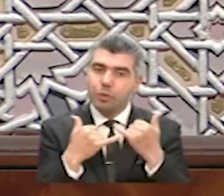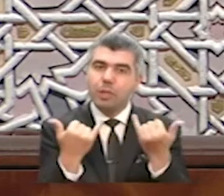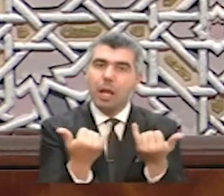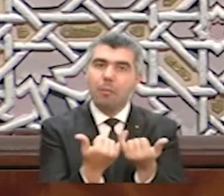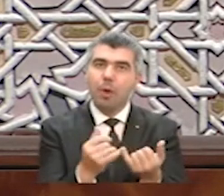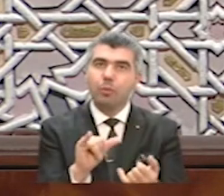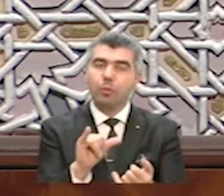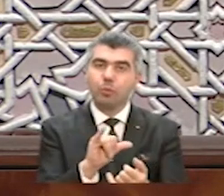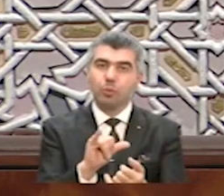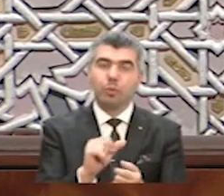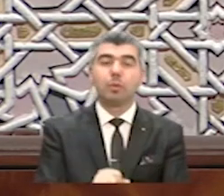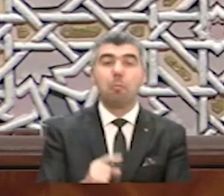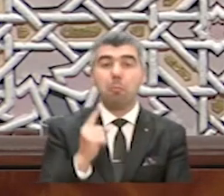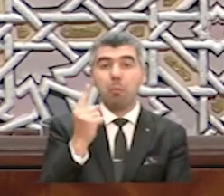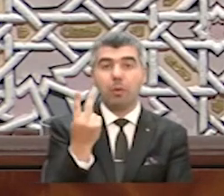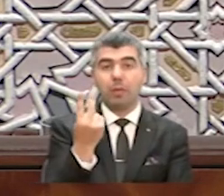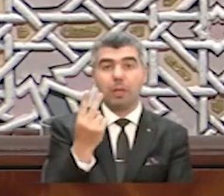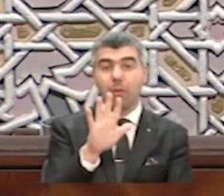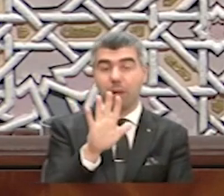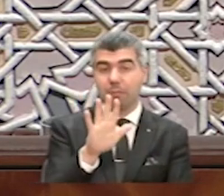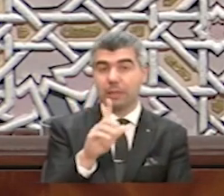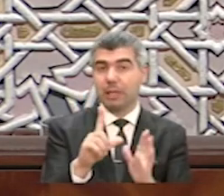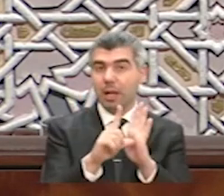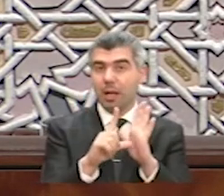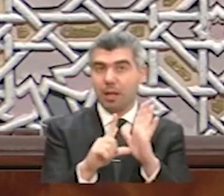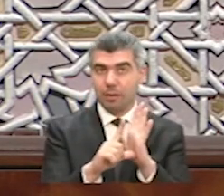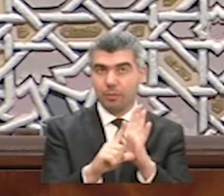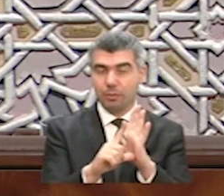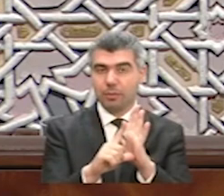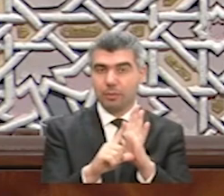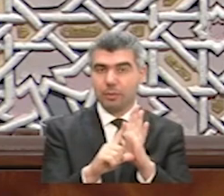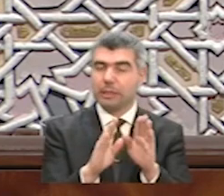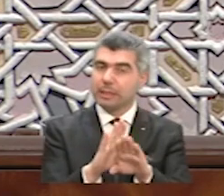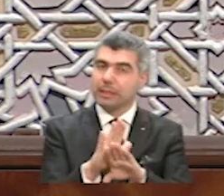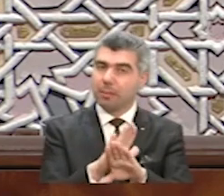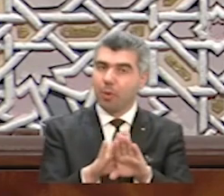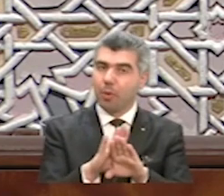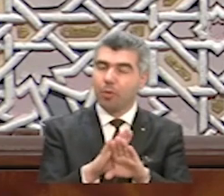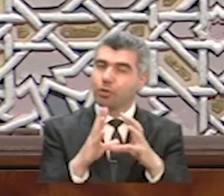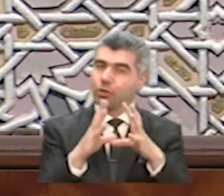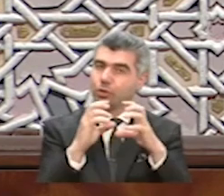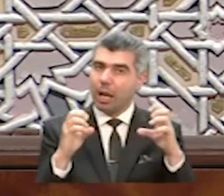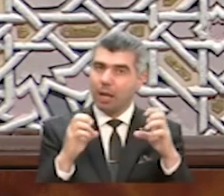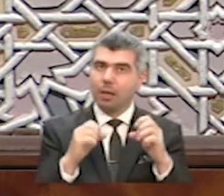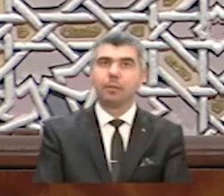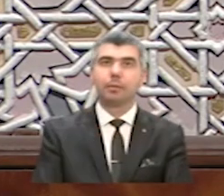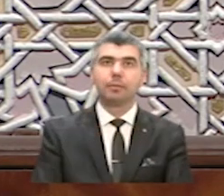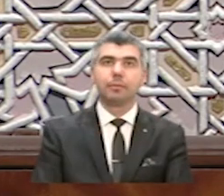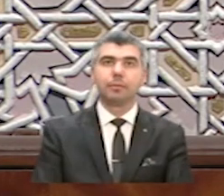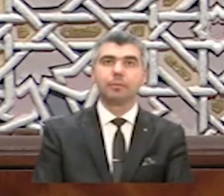مادة 152 المادة 152 سيد رئيس مادة